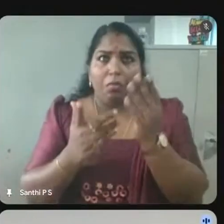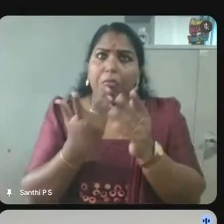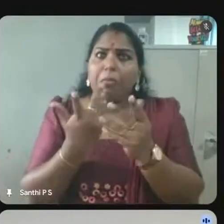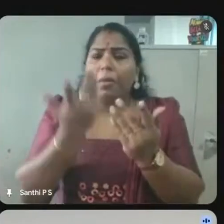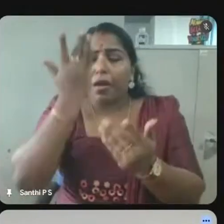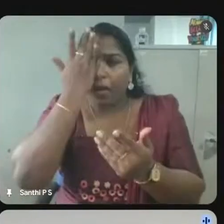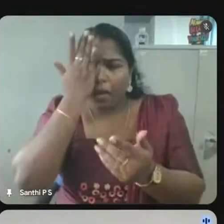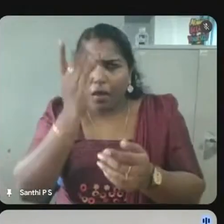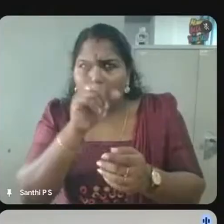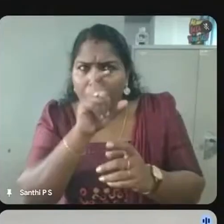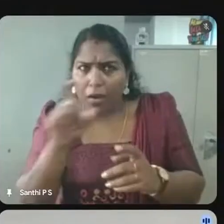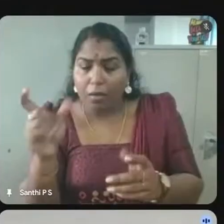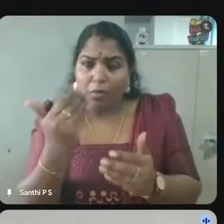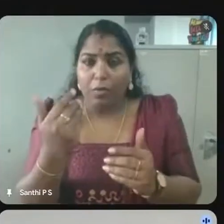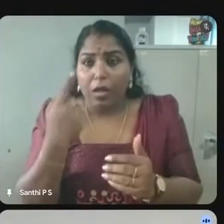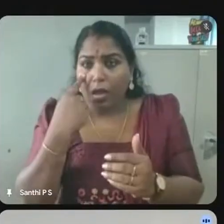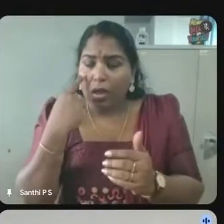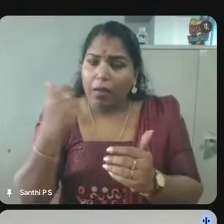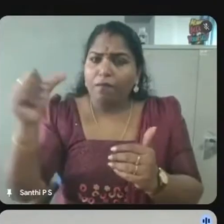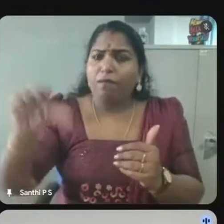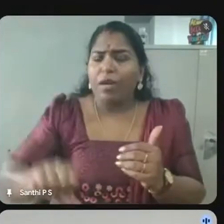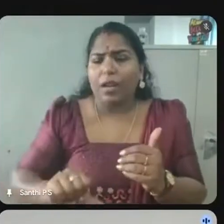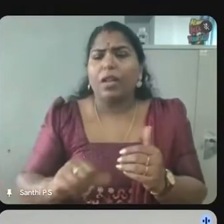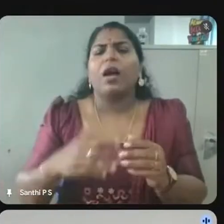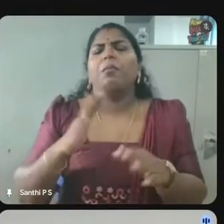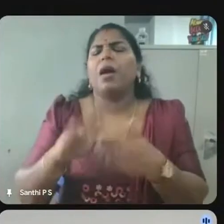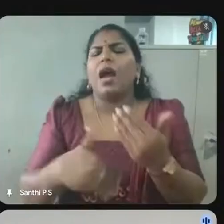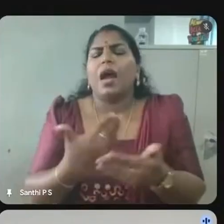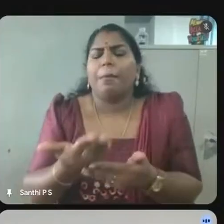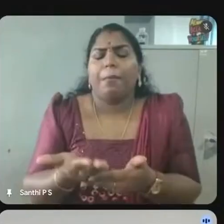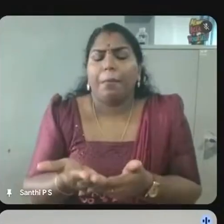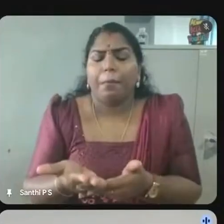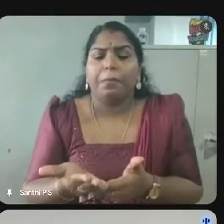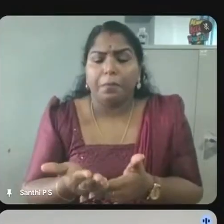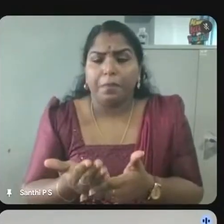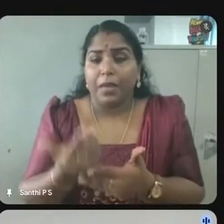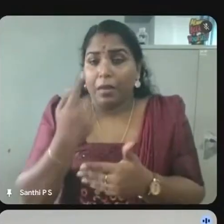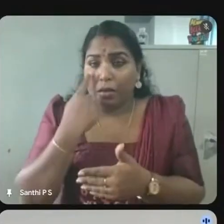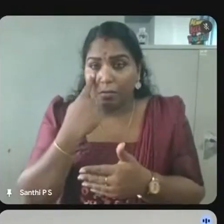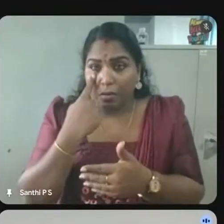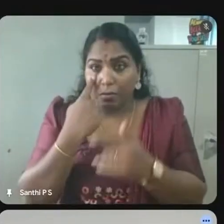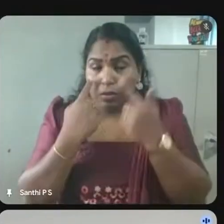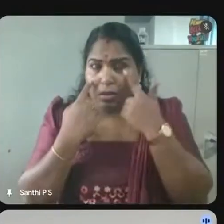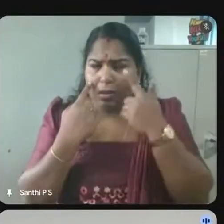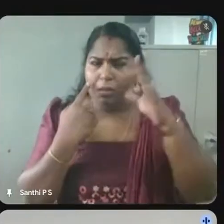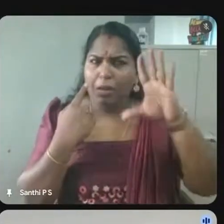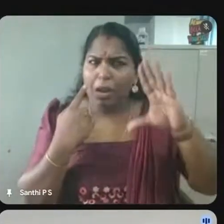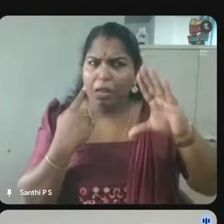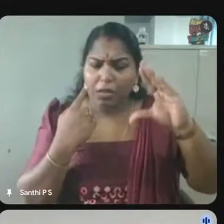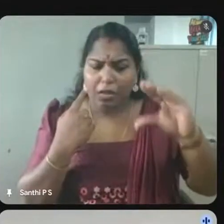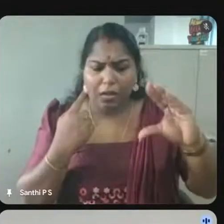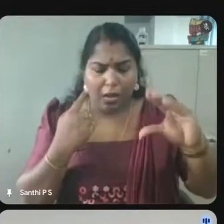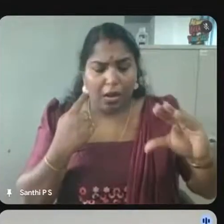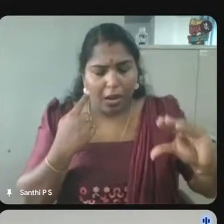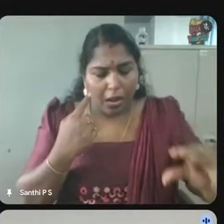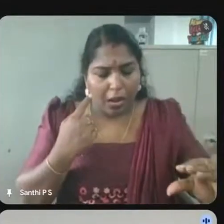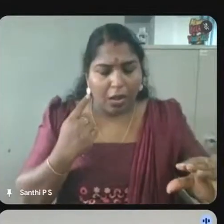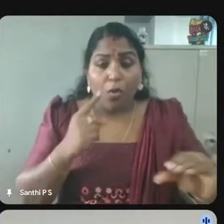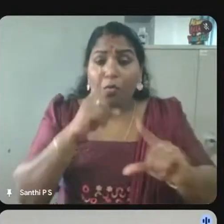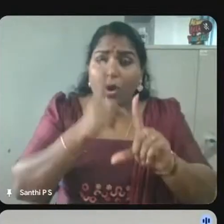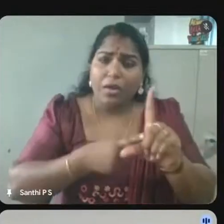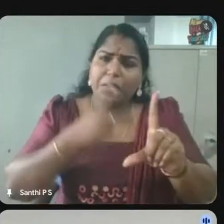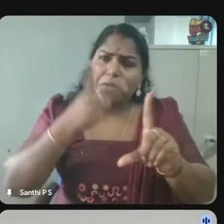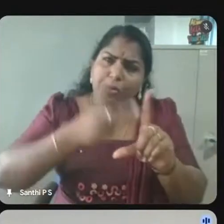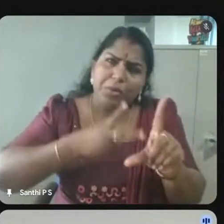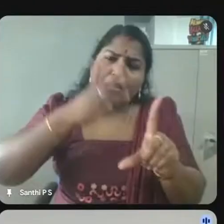പ്രത്യേകിച്ച് കുട്ടികൾക്ക് ഒട്ടും അത് തിരിച്ചറിയാൻ പറ്റില്ല. അതുകൊണ്ട് തന്നെ ഒരു കണ്ണിലെ കാഴ്ച കുറഞ്ഞിരുന്ന് അവർക്ക് വർഷങ്ങൾക്ക് ശേഷം, ചില